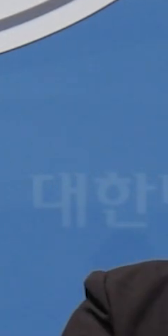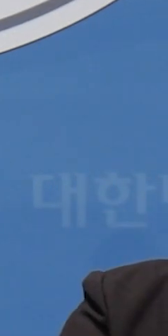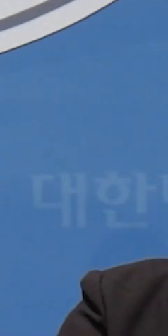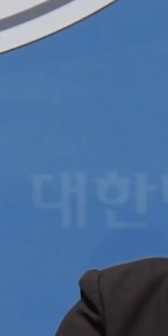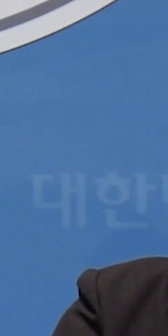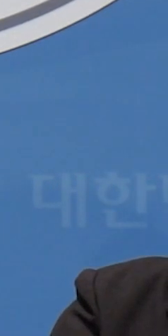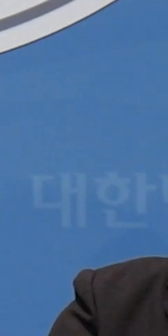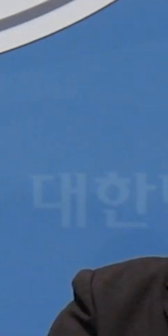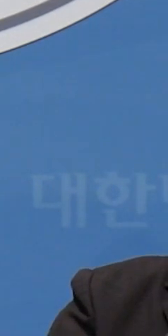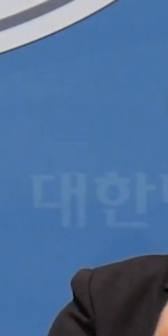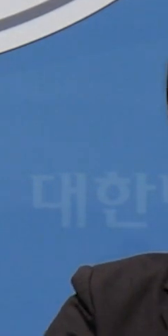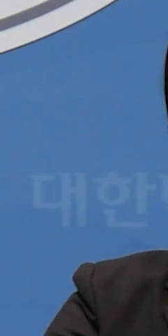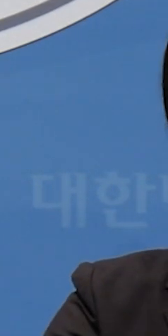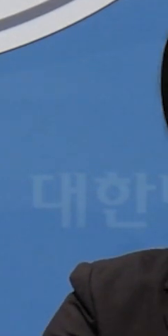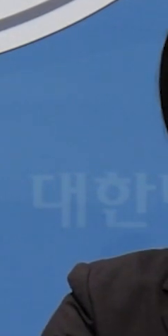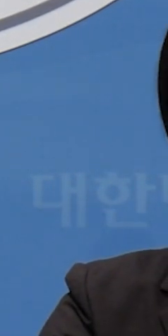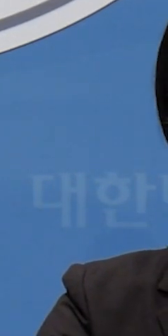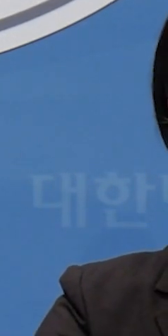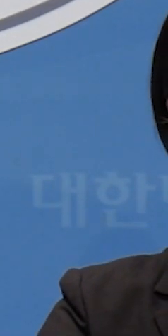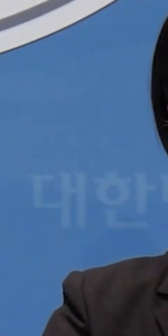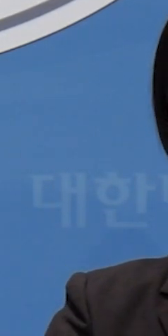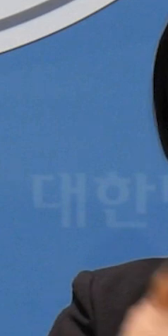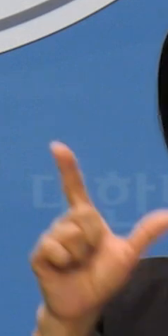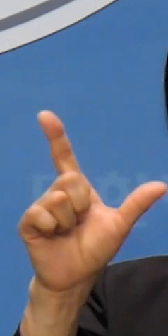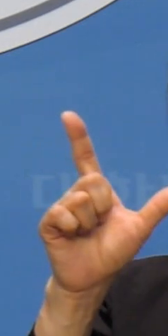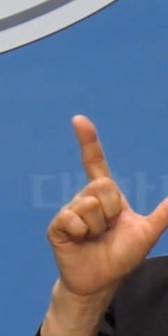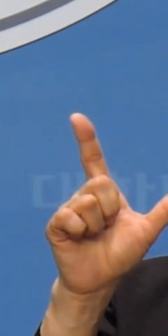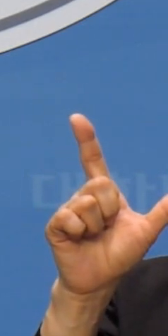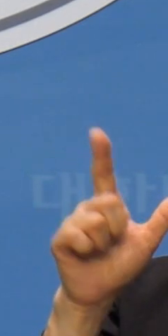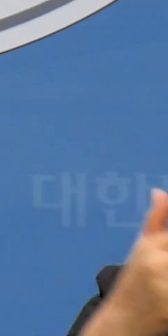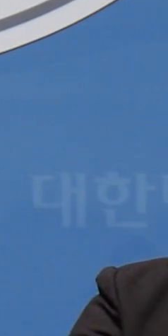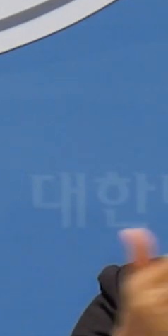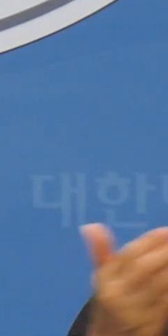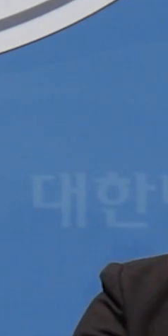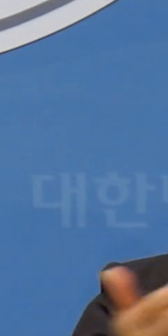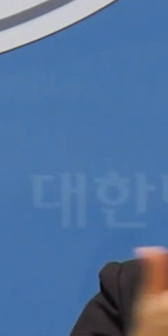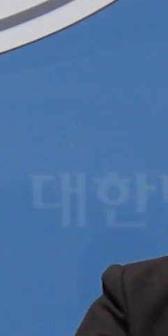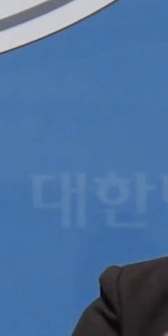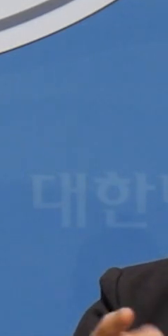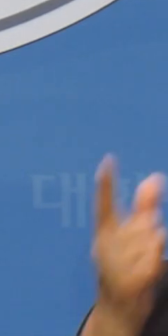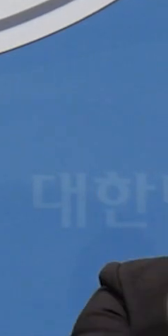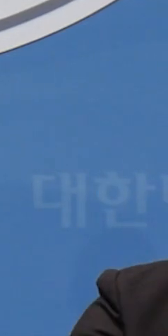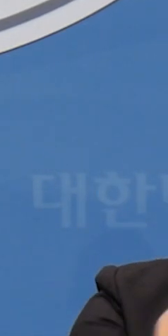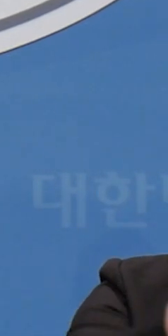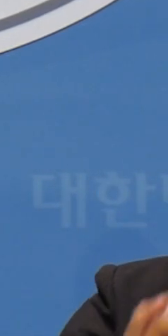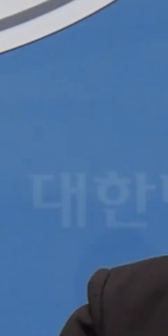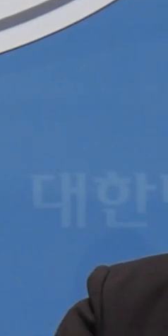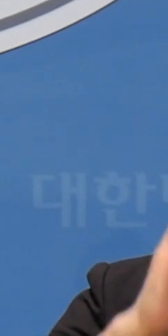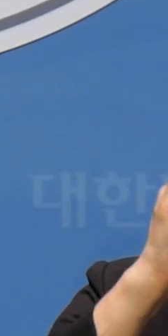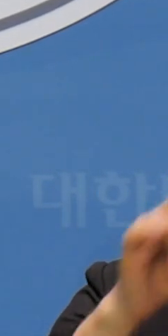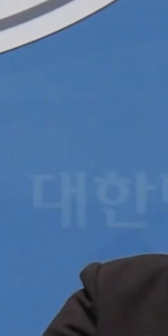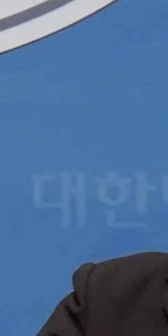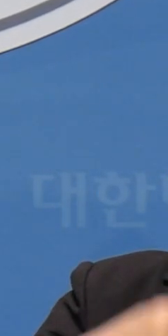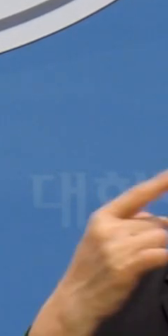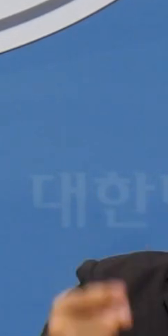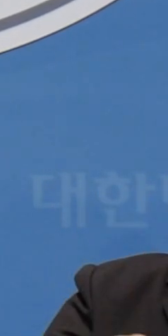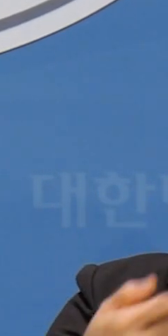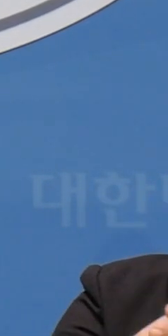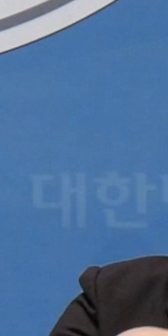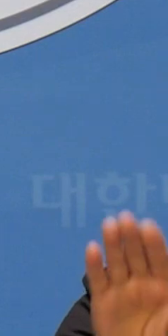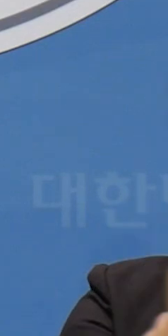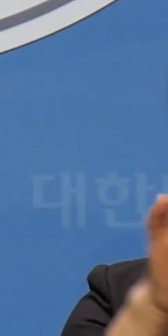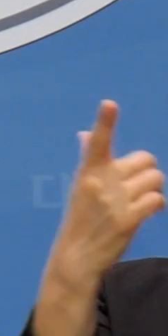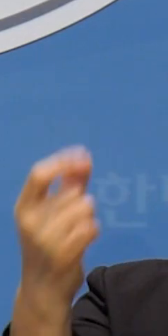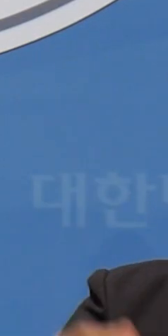것처럼 저에게는 동경의 대상이었고 또 더 큰 세상으로 나아가는 관문이었습니다.